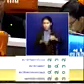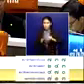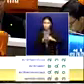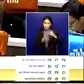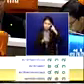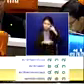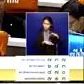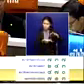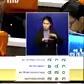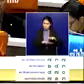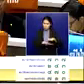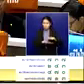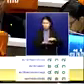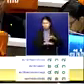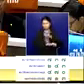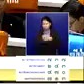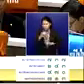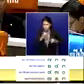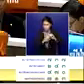ใดๆมาก่อนนะคะ